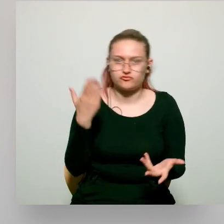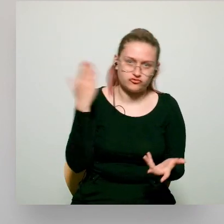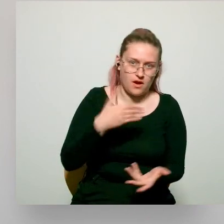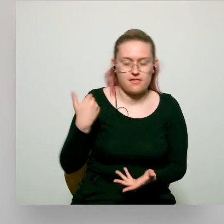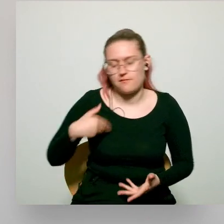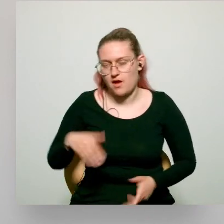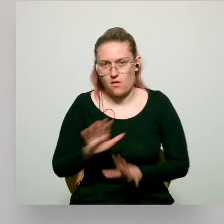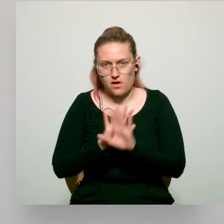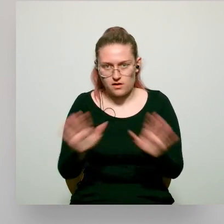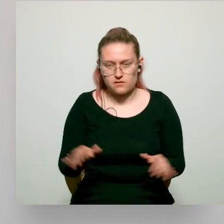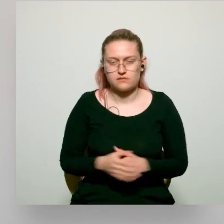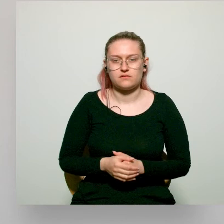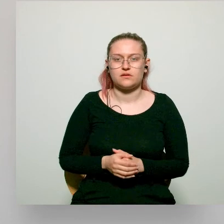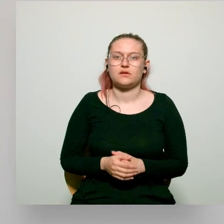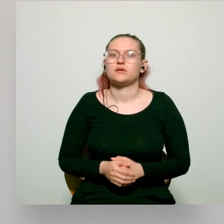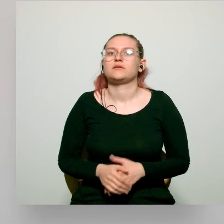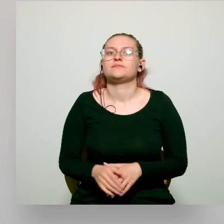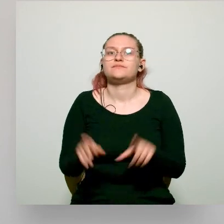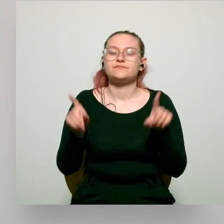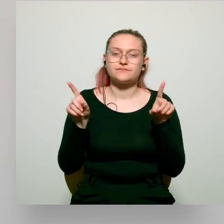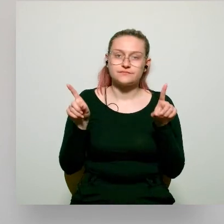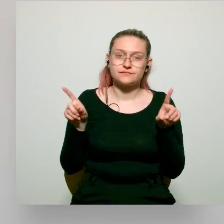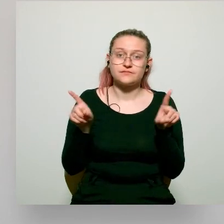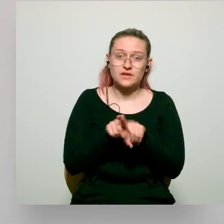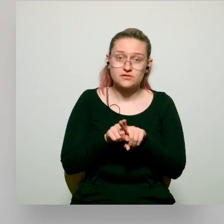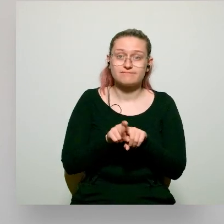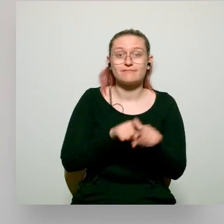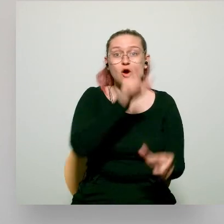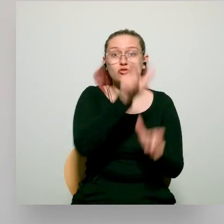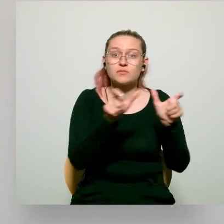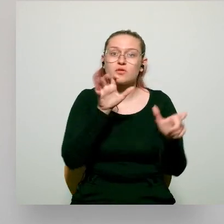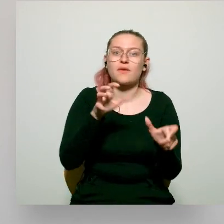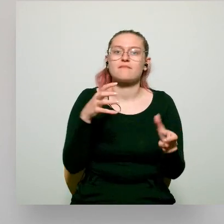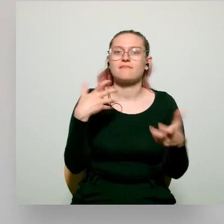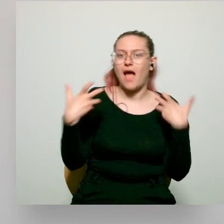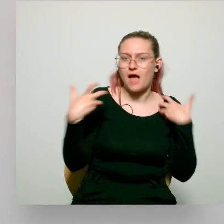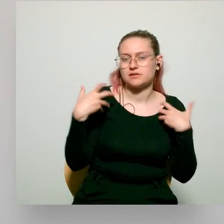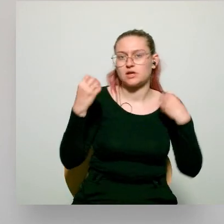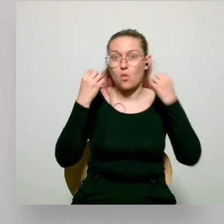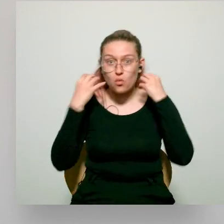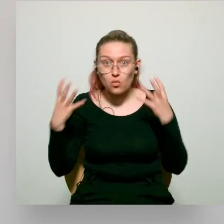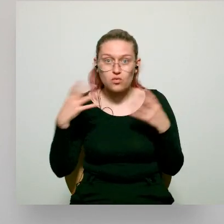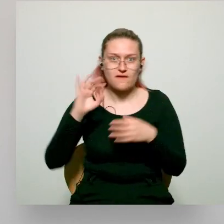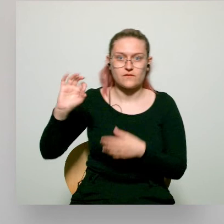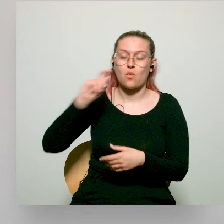szczególności ukraińscy artyści, uczestniczący, działacze kultury ukraińskiej, ale i wszyscy